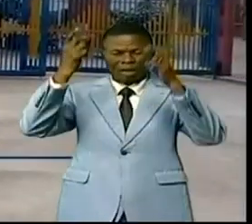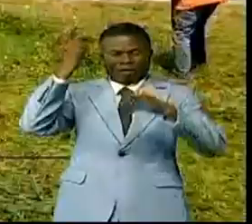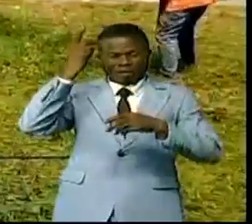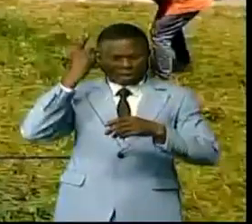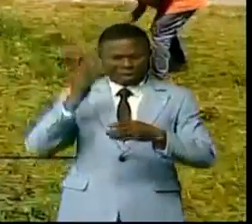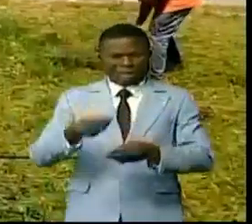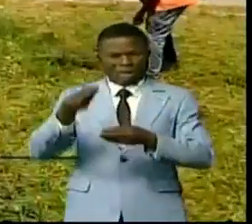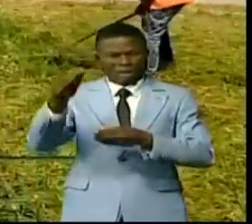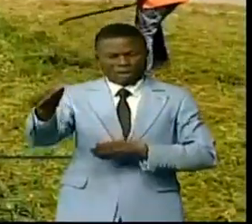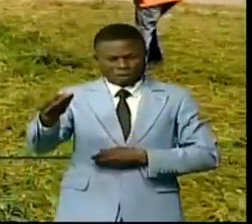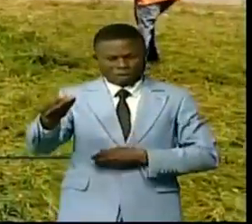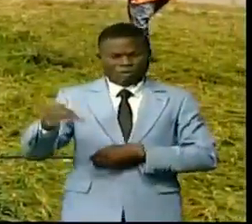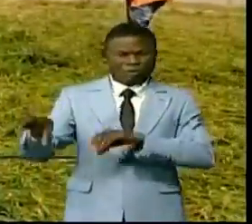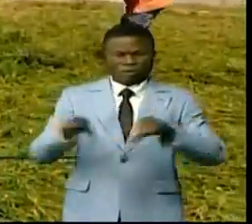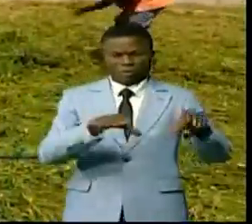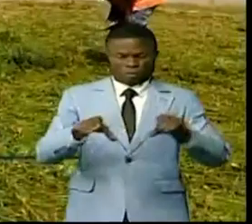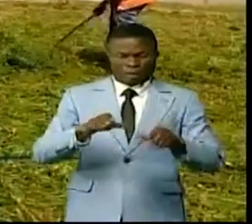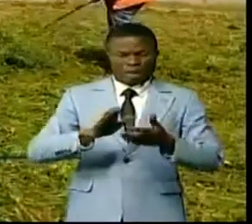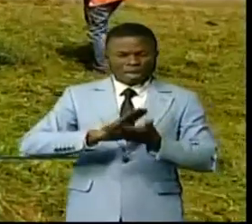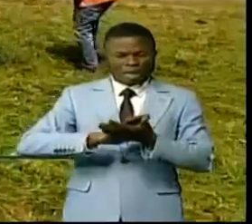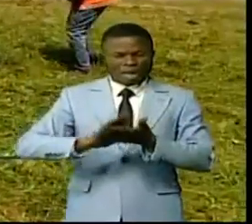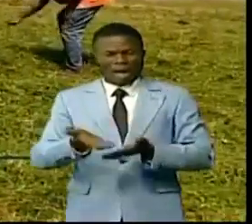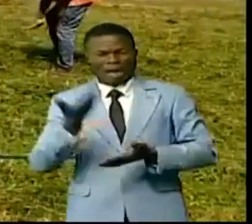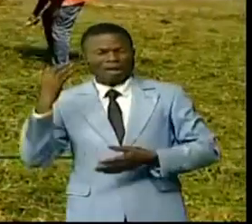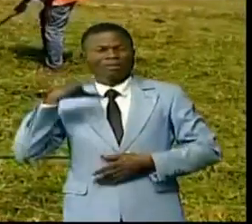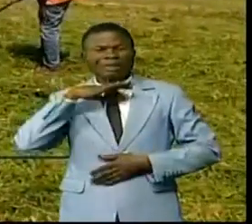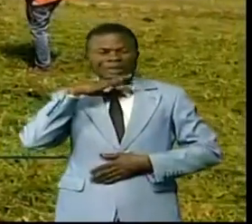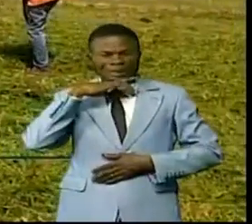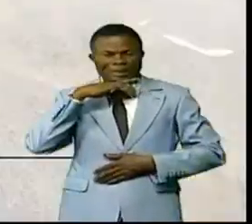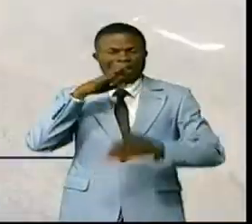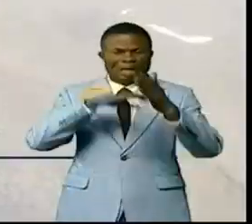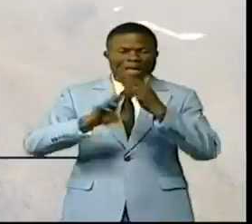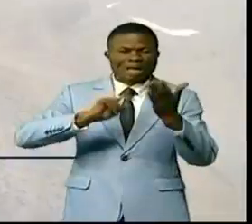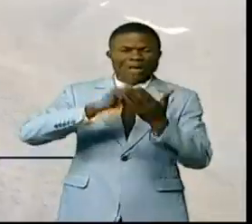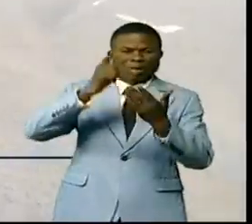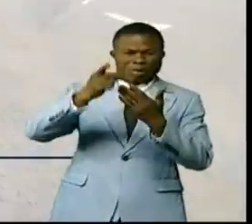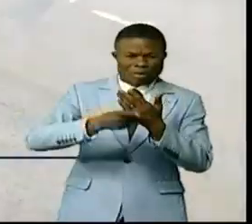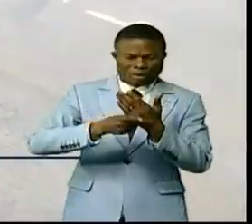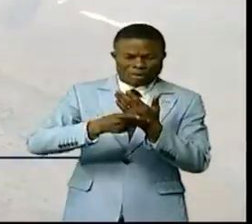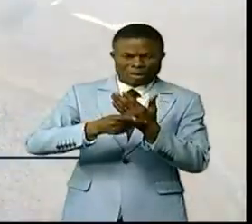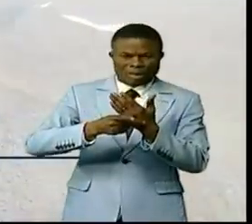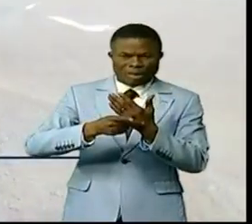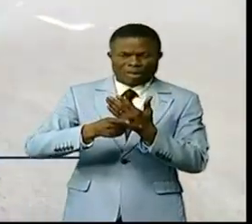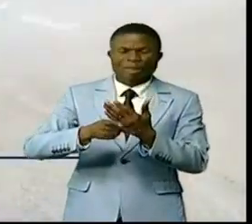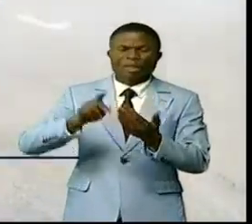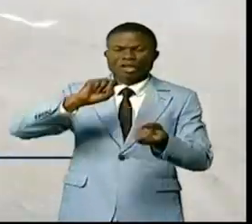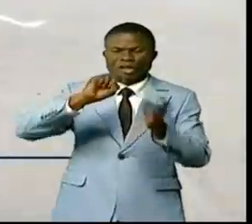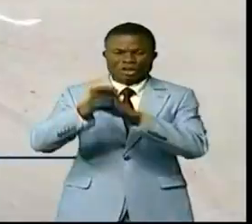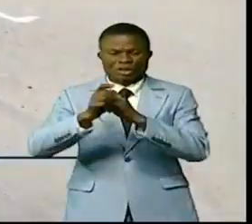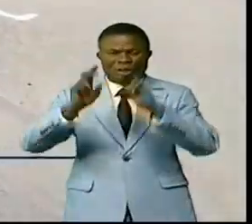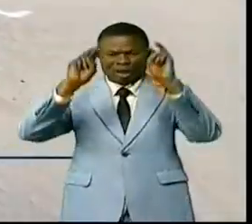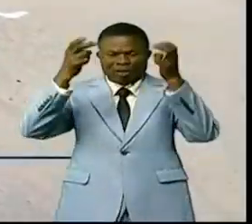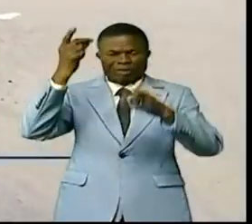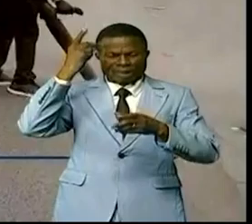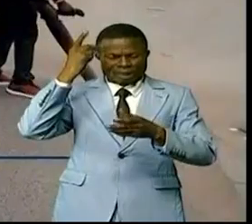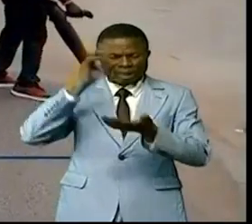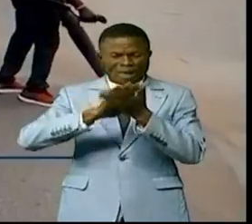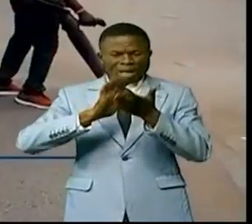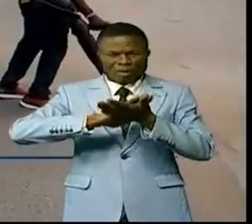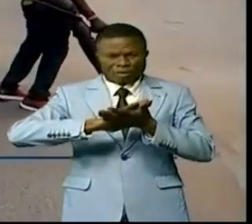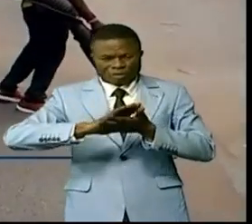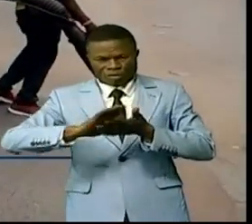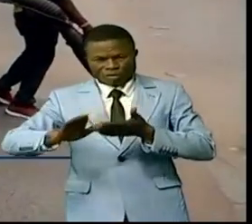Bilambaka. Cette activité de salubrité publique rentre dans le cadre du programme d'assainissement décrété en faveur